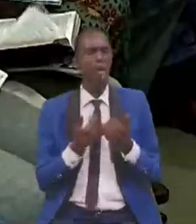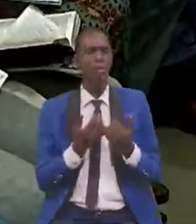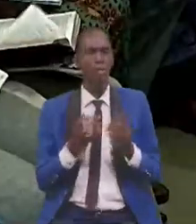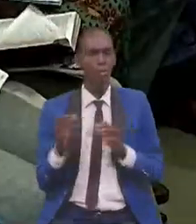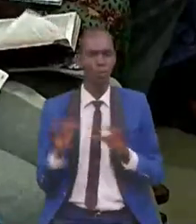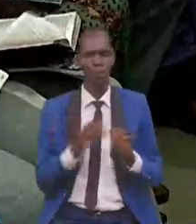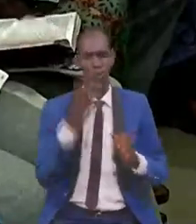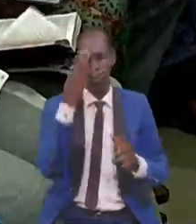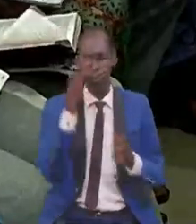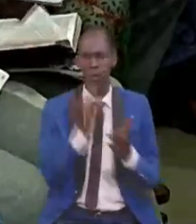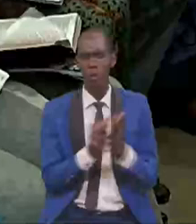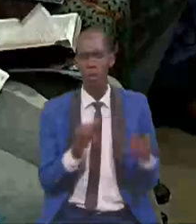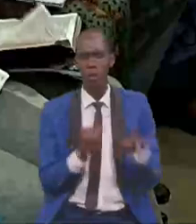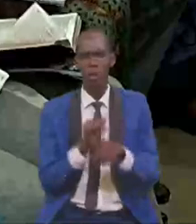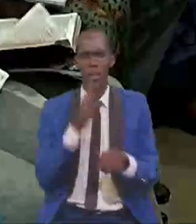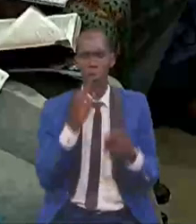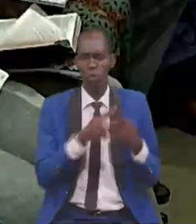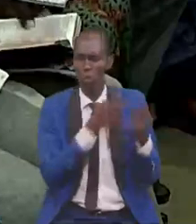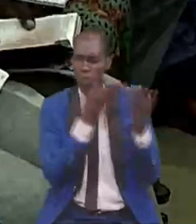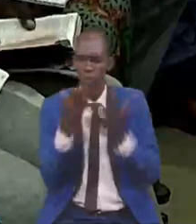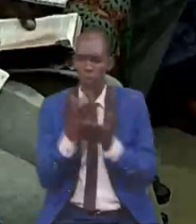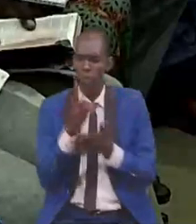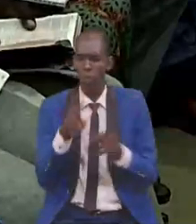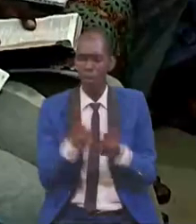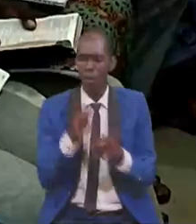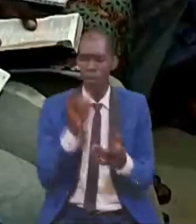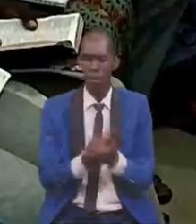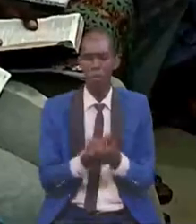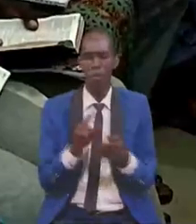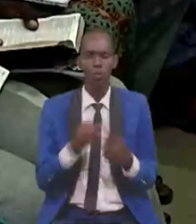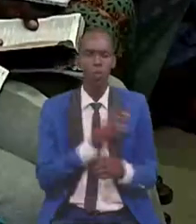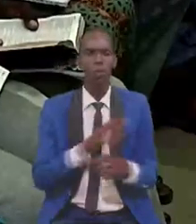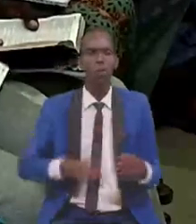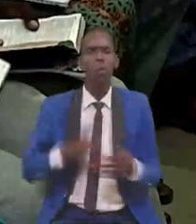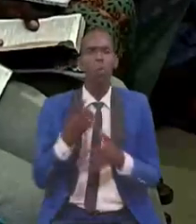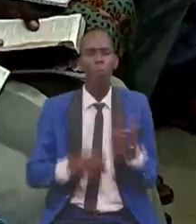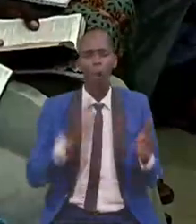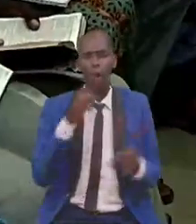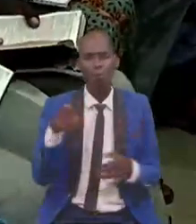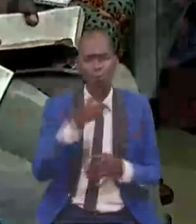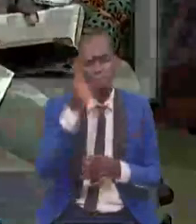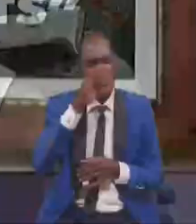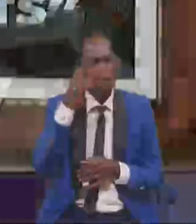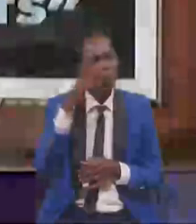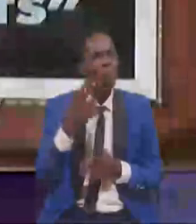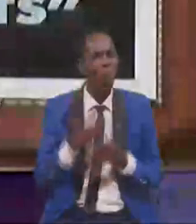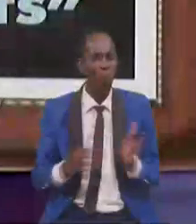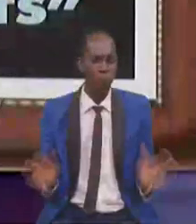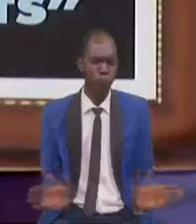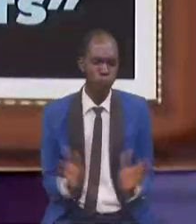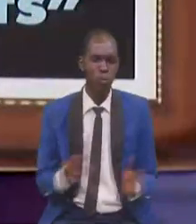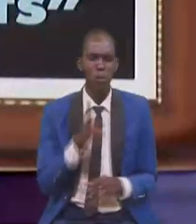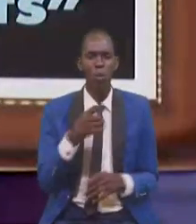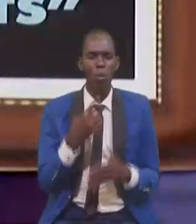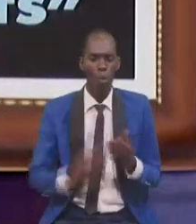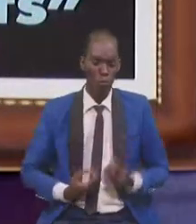Pourquoi savait-il qu'il devait amener une telle personne à Christ? Qu'est-ce qu'il cherchait? Qu'est-ce qui les a motivés? Qu'est-ce qui les